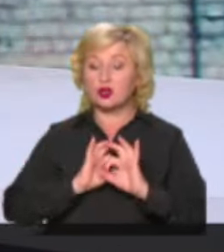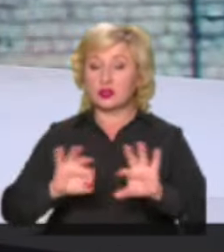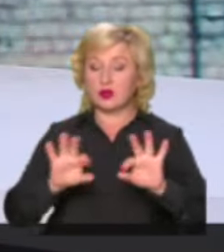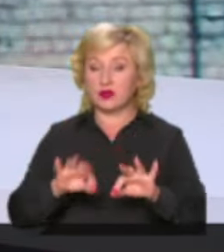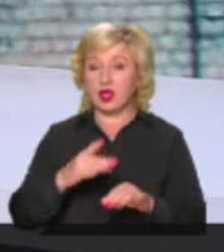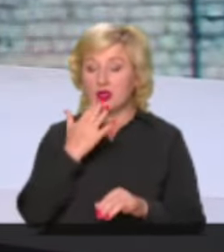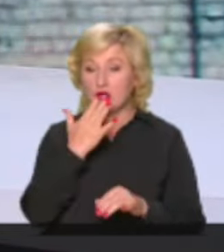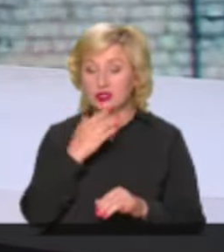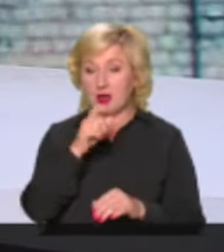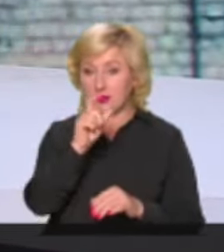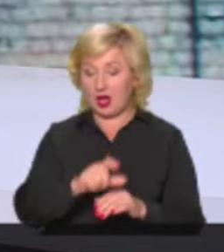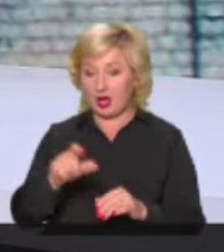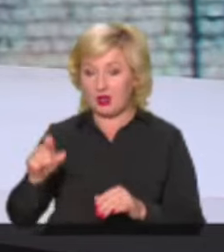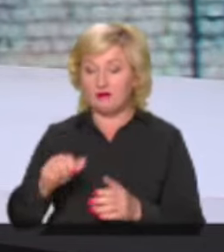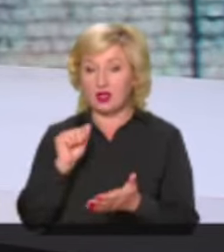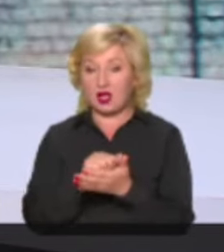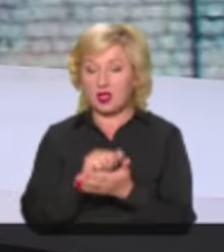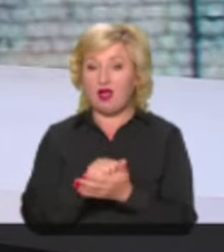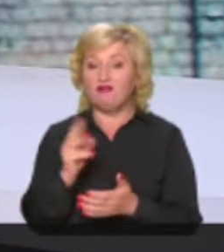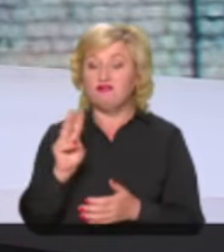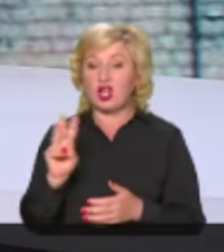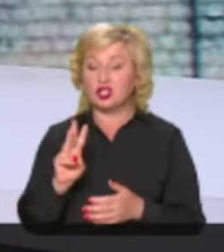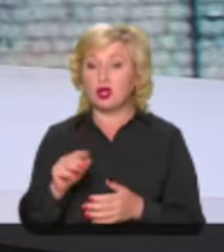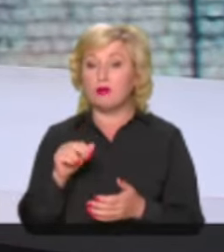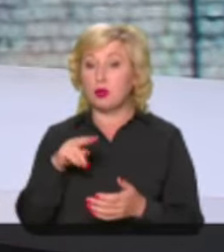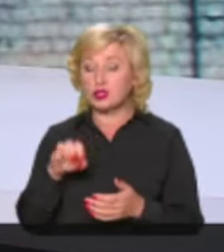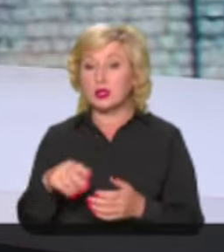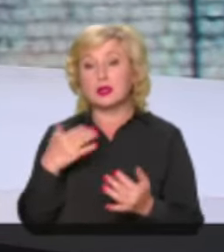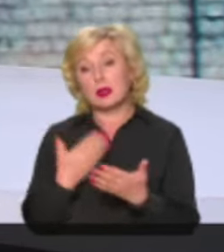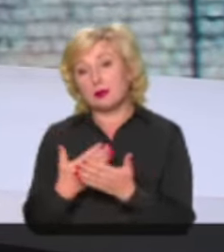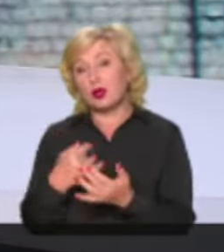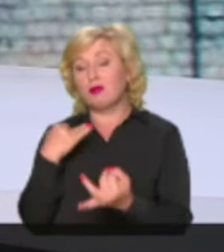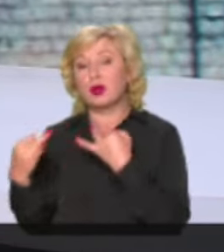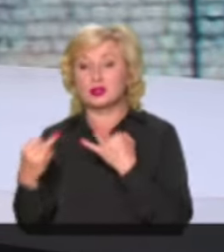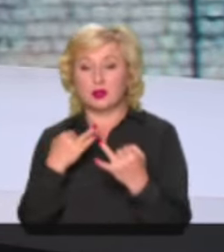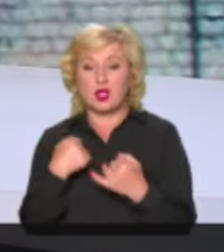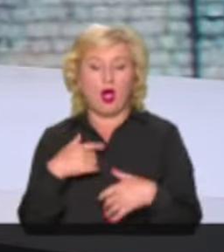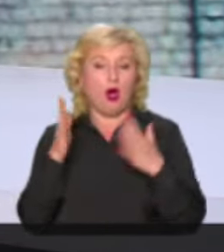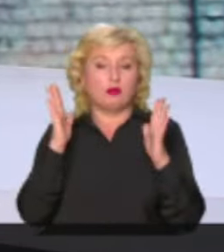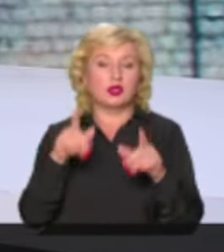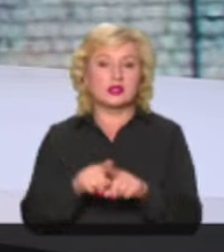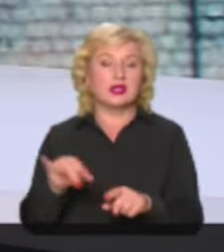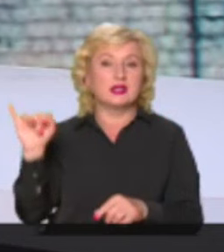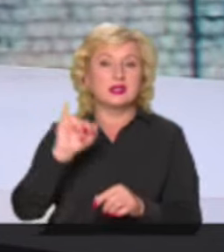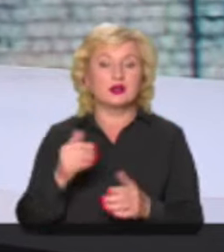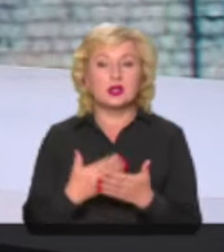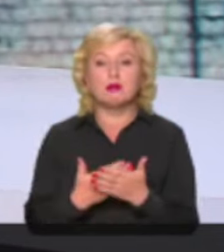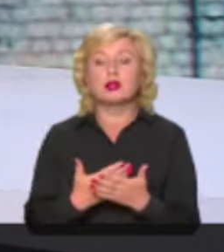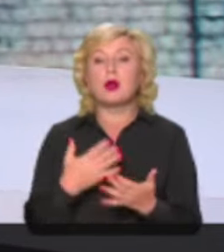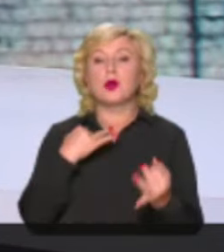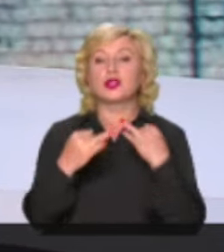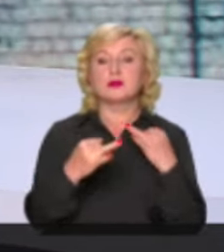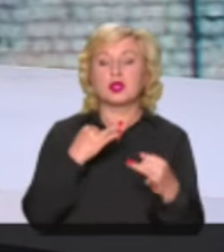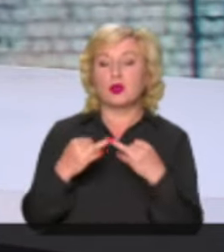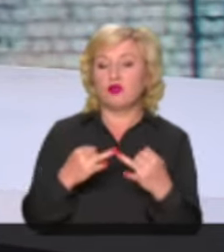іноземних аналітиків, точніше видання «Вашингтон Пост». Воно нібито поспілкувалося, от я обожнюю ці історії, нібито поспілкувалося